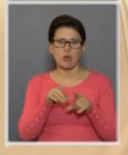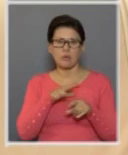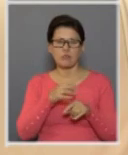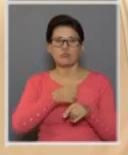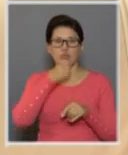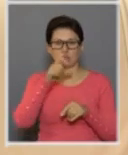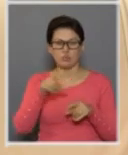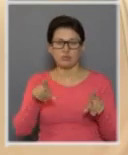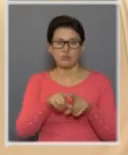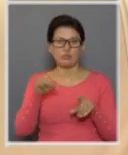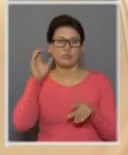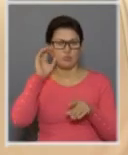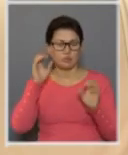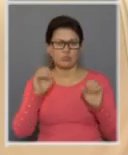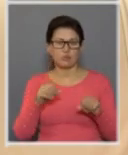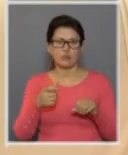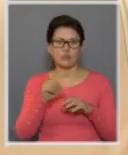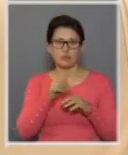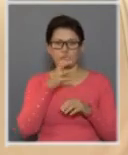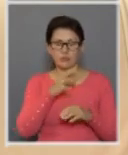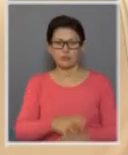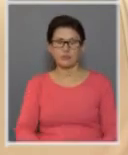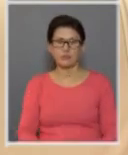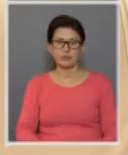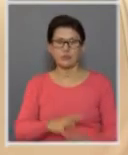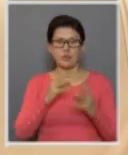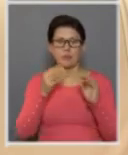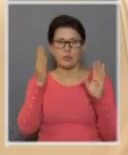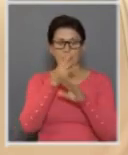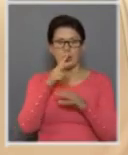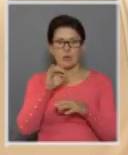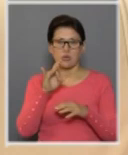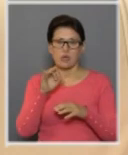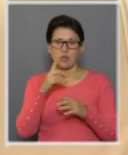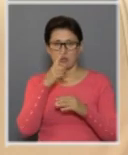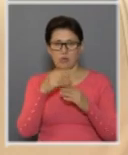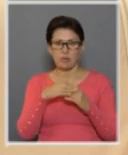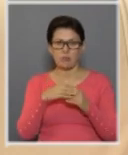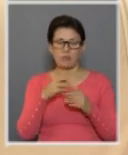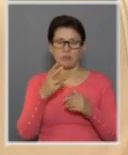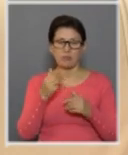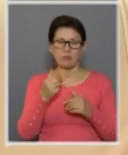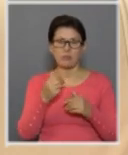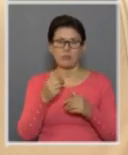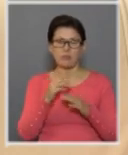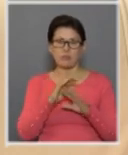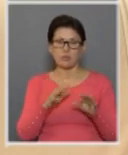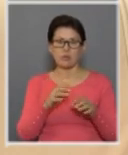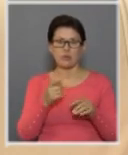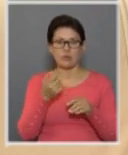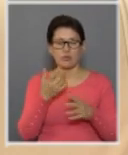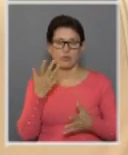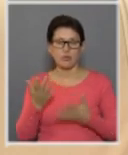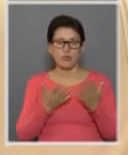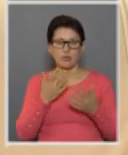Үлкен адамдарға да тыңдауға өте жақсы. Жалпы өзің табиғатың лирикаға жақын ба? Лирикаға жоқ. Кішкене